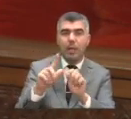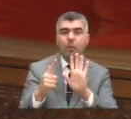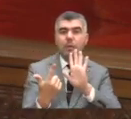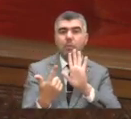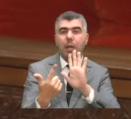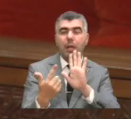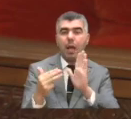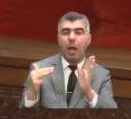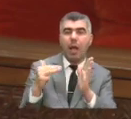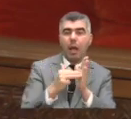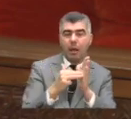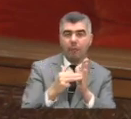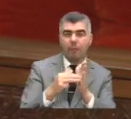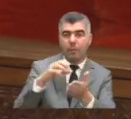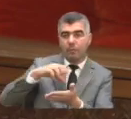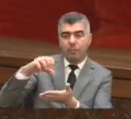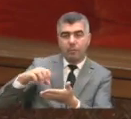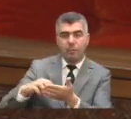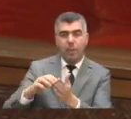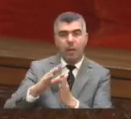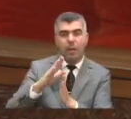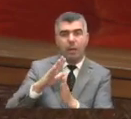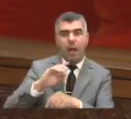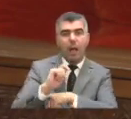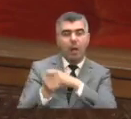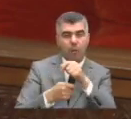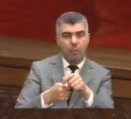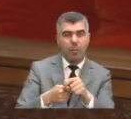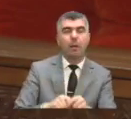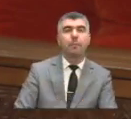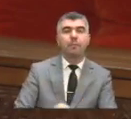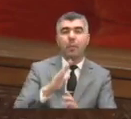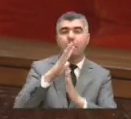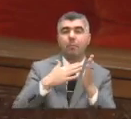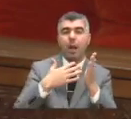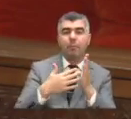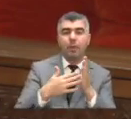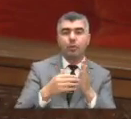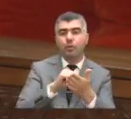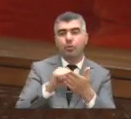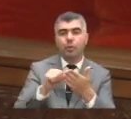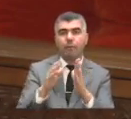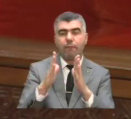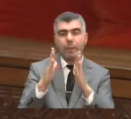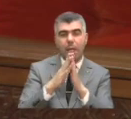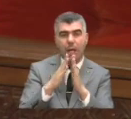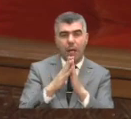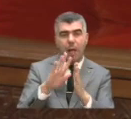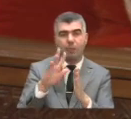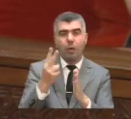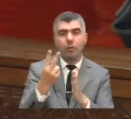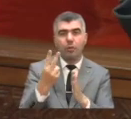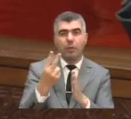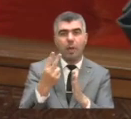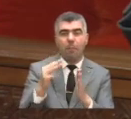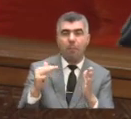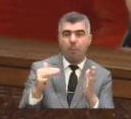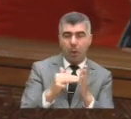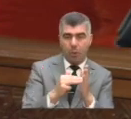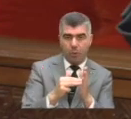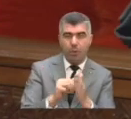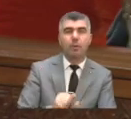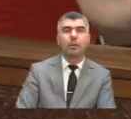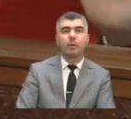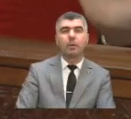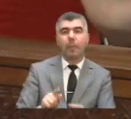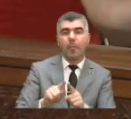76800 وحدة بالعالم القروي. البرنامج السكن الاجتماعي ديال العالم القروي اللي كان